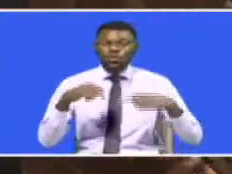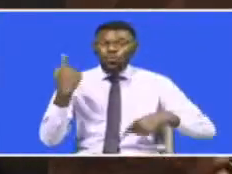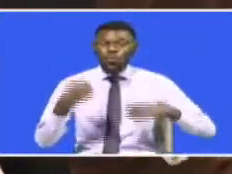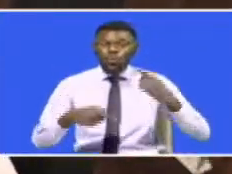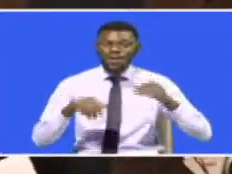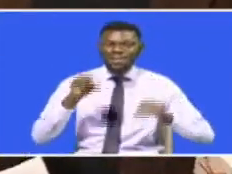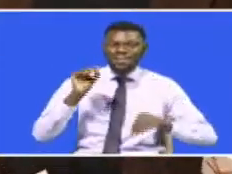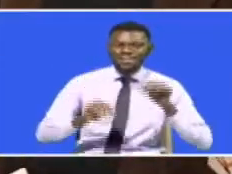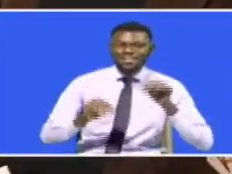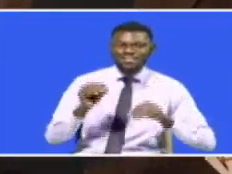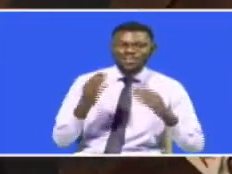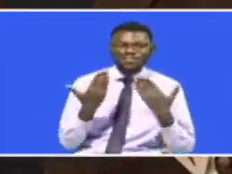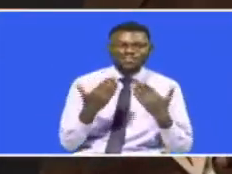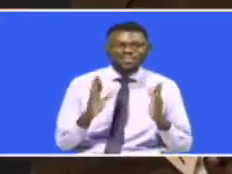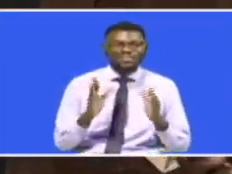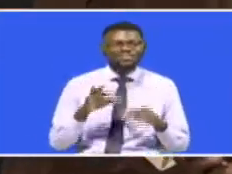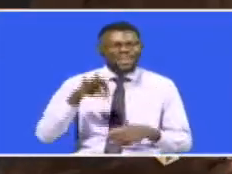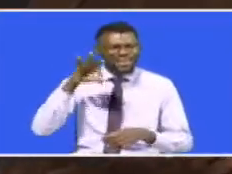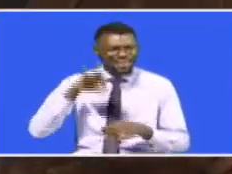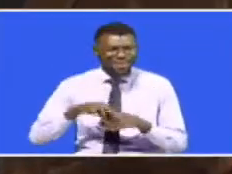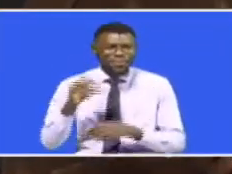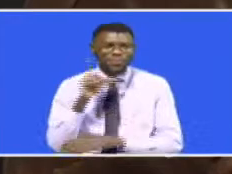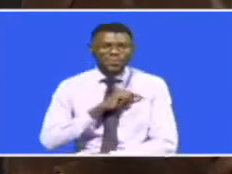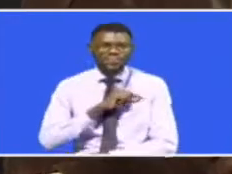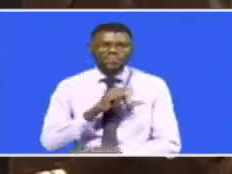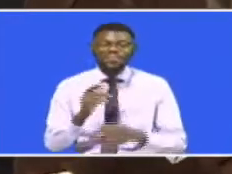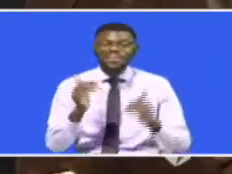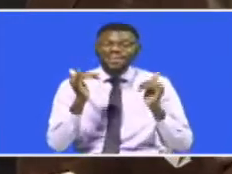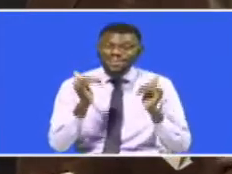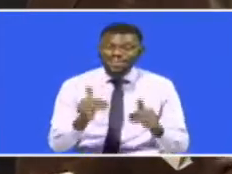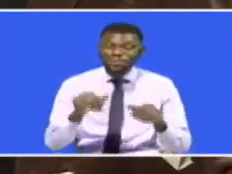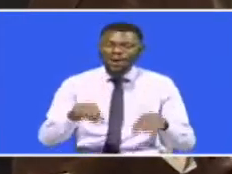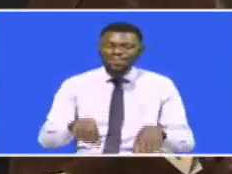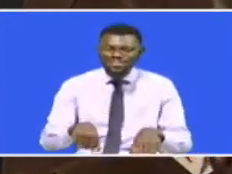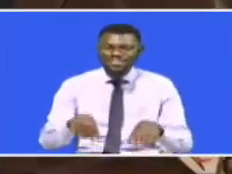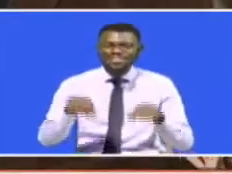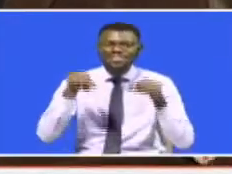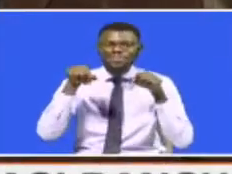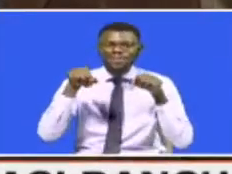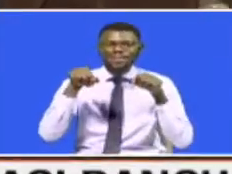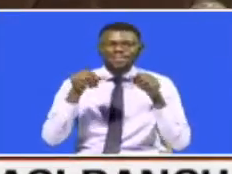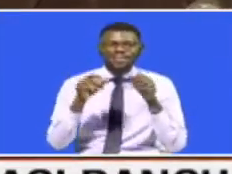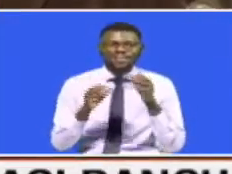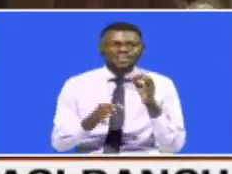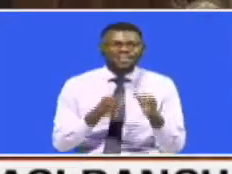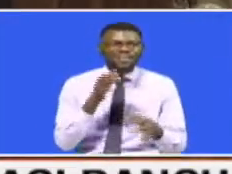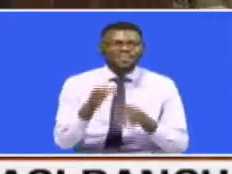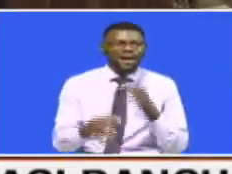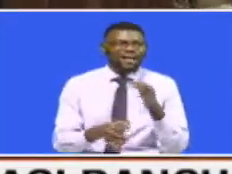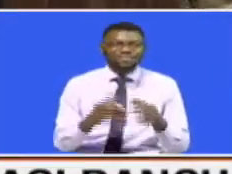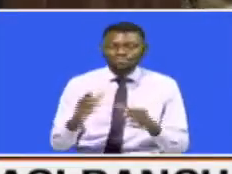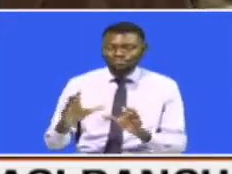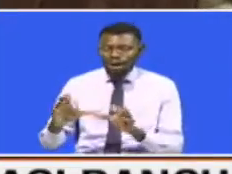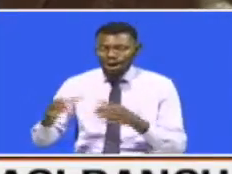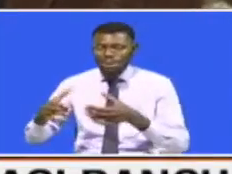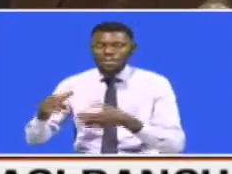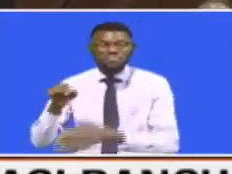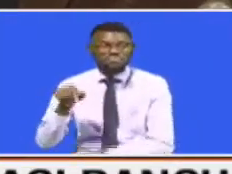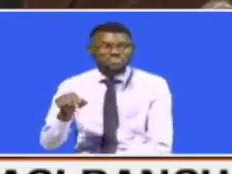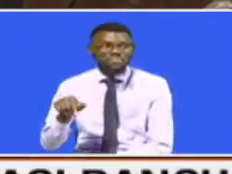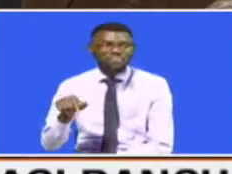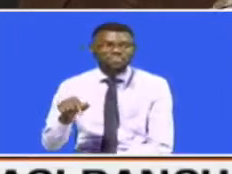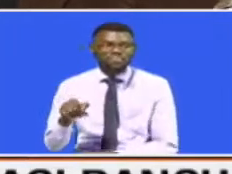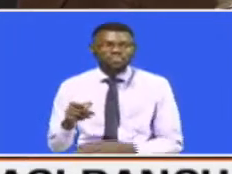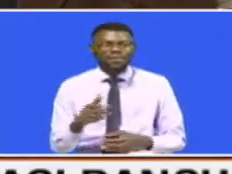election and being elected the new chairman of Embakasi Ranching Company. Mr.